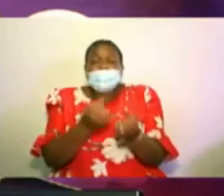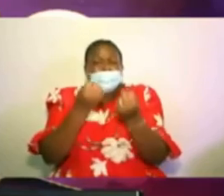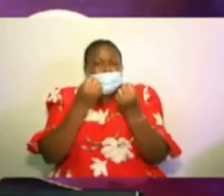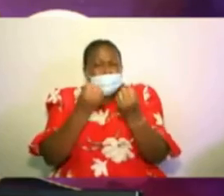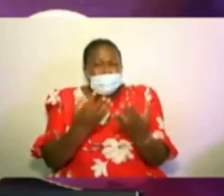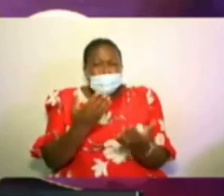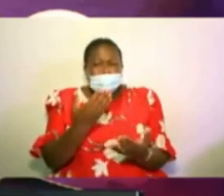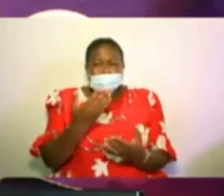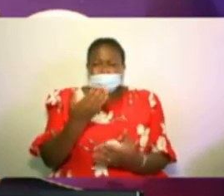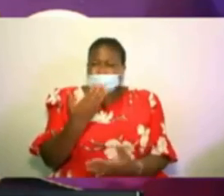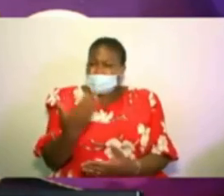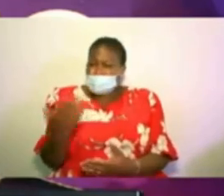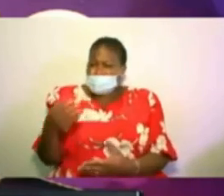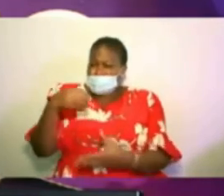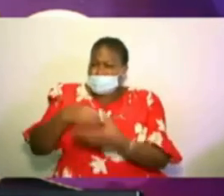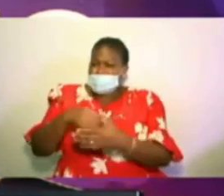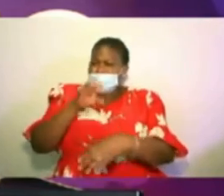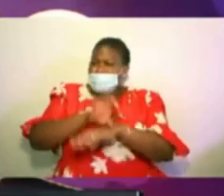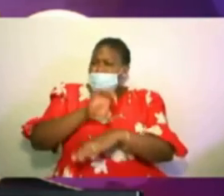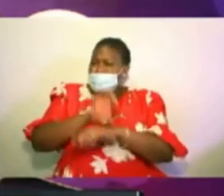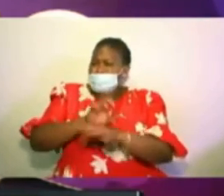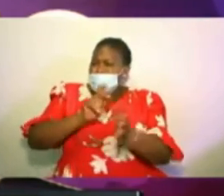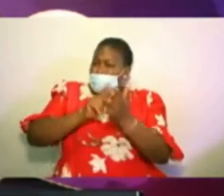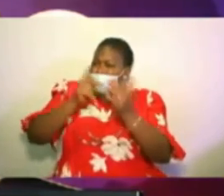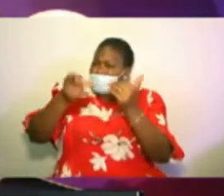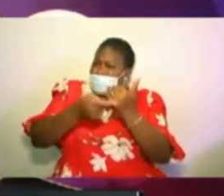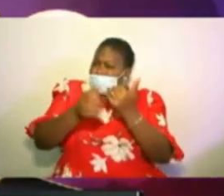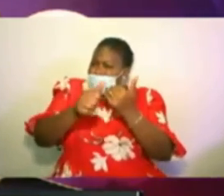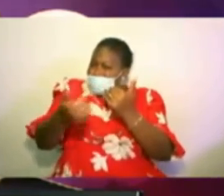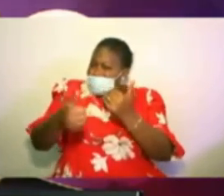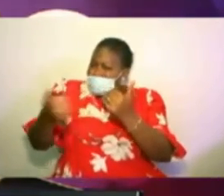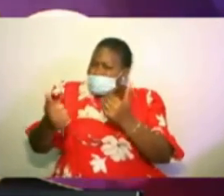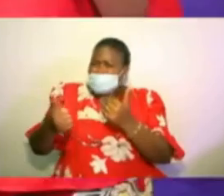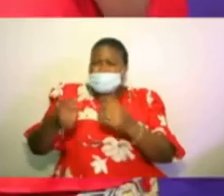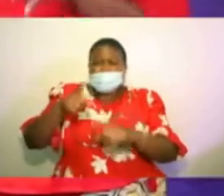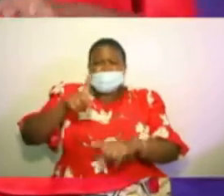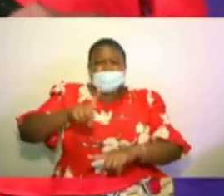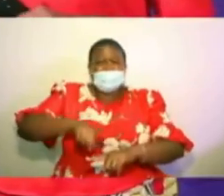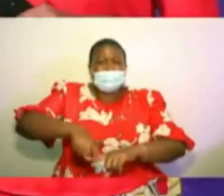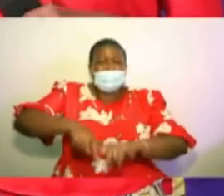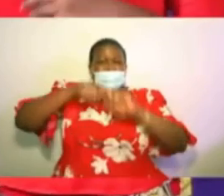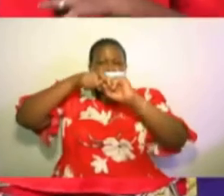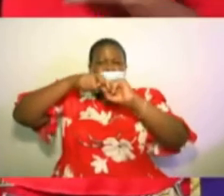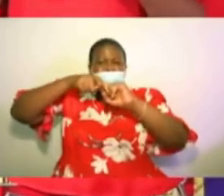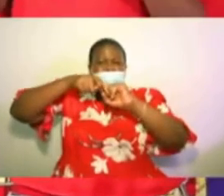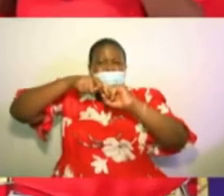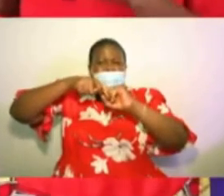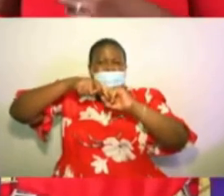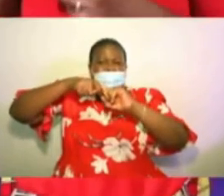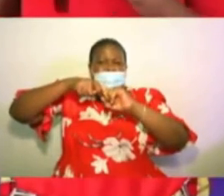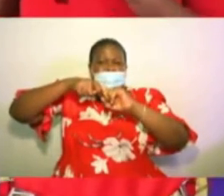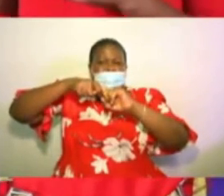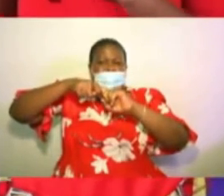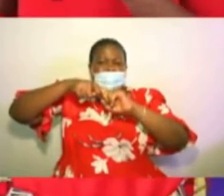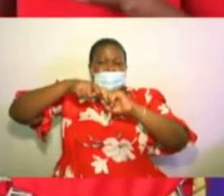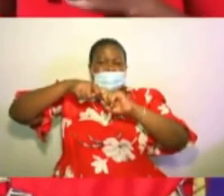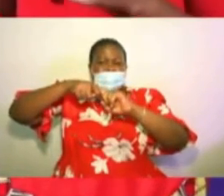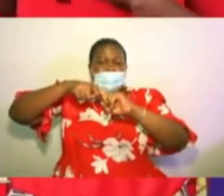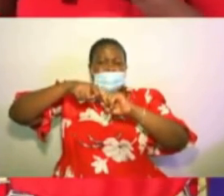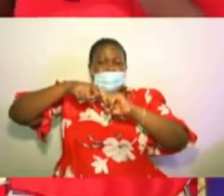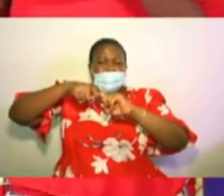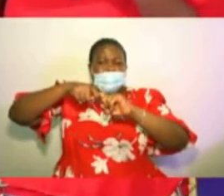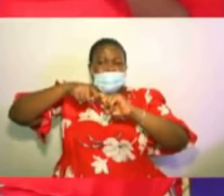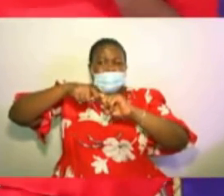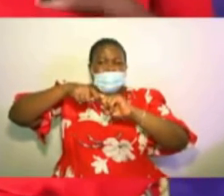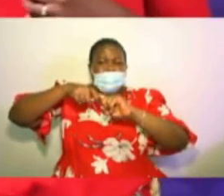Et donc il dit que la situation financière de l'église était si précaire que le fonctionnement de certains